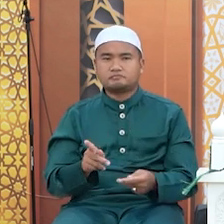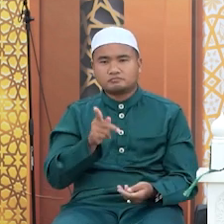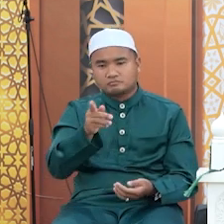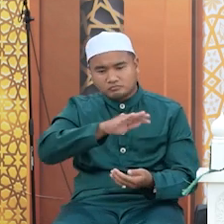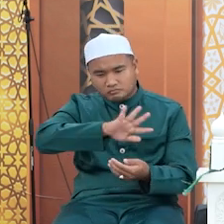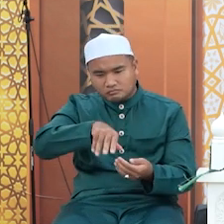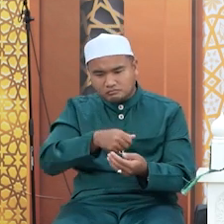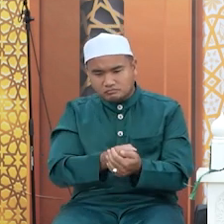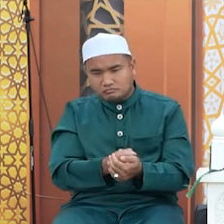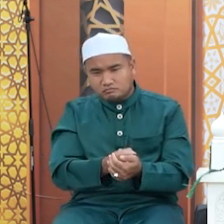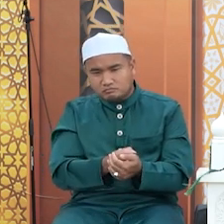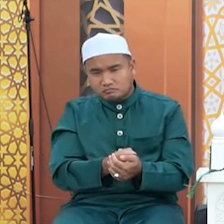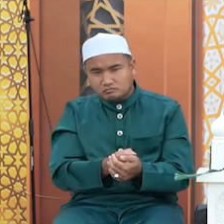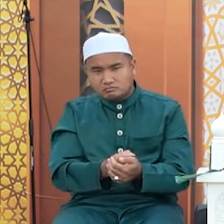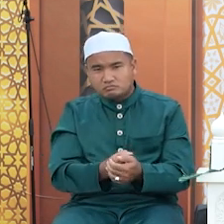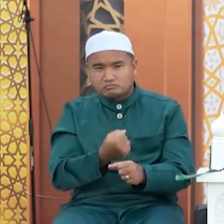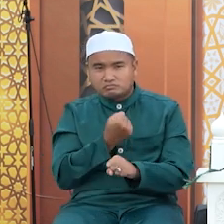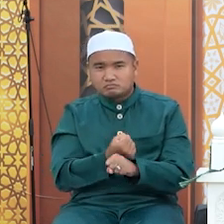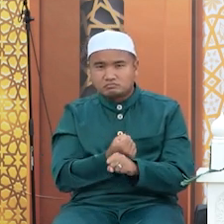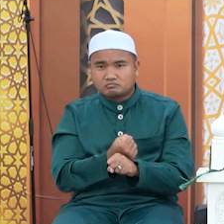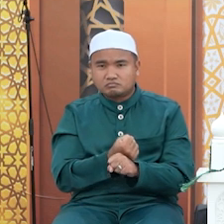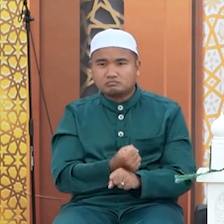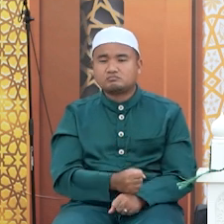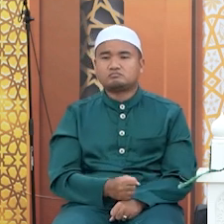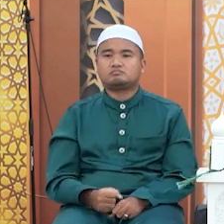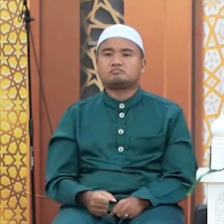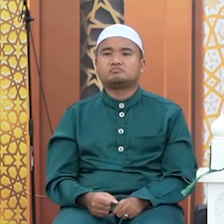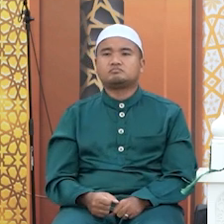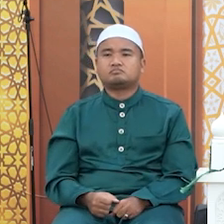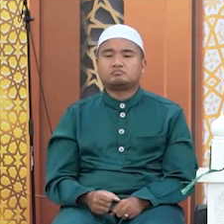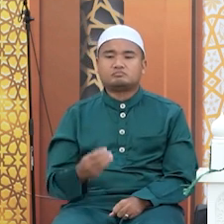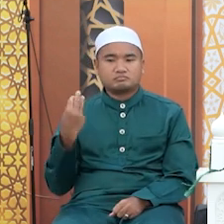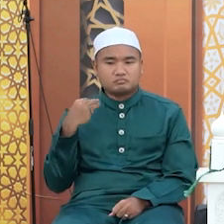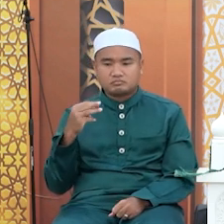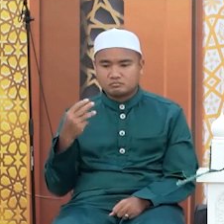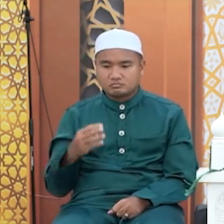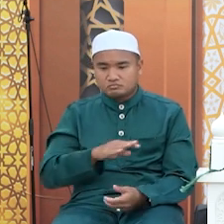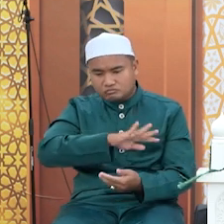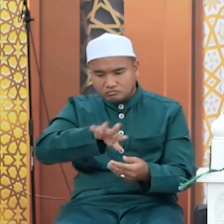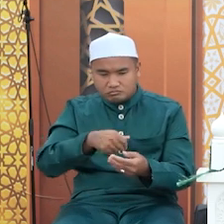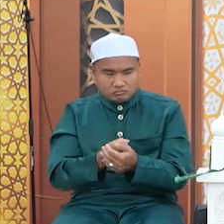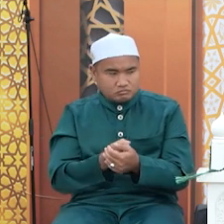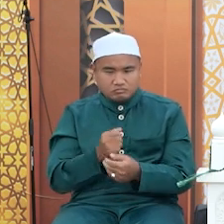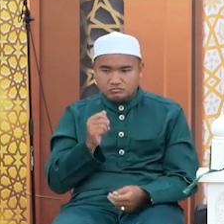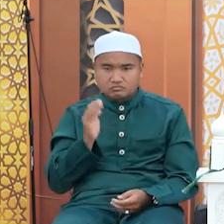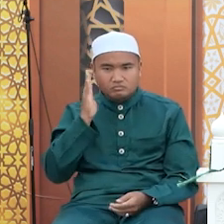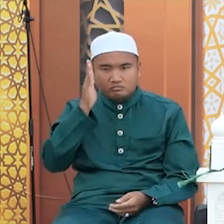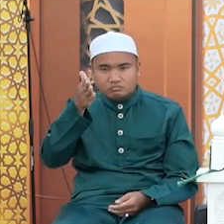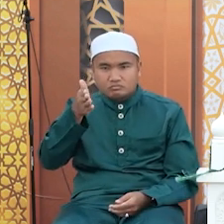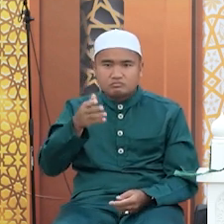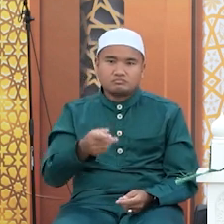keras, nescaya mereka lari daripada sekeliling kamu. Maka